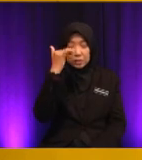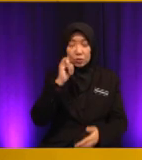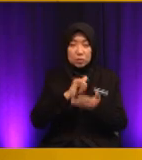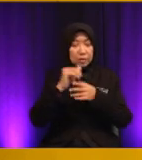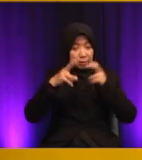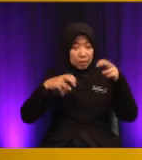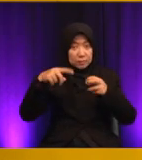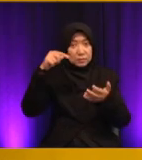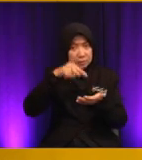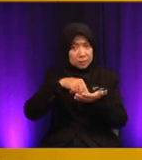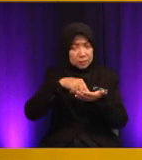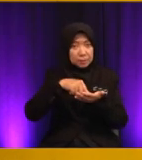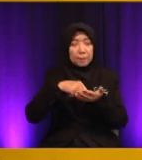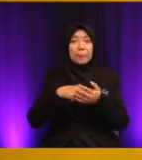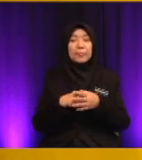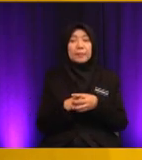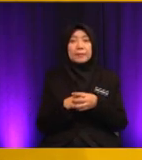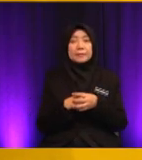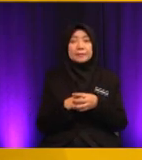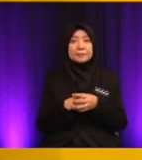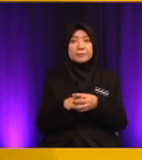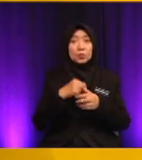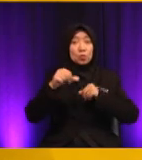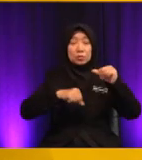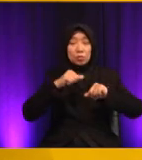memperkenalkan sinar rancasa hitam bukan yang muka hitam tersebut